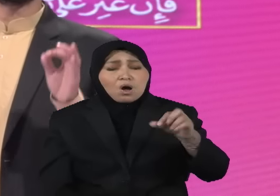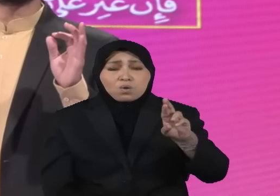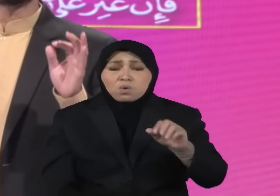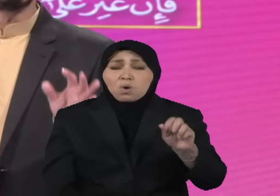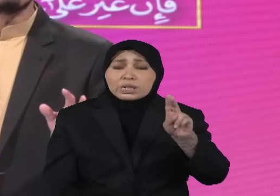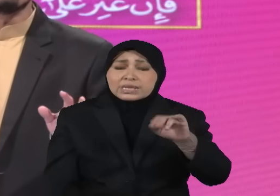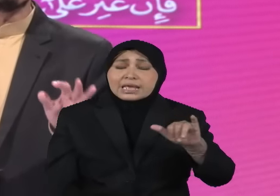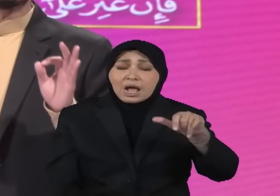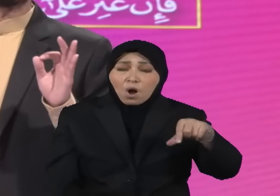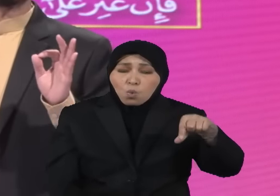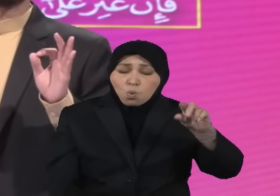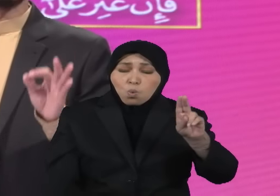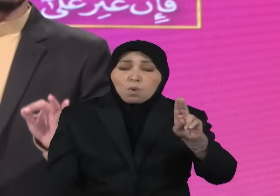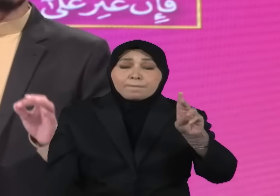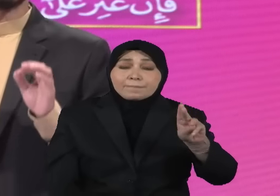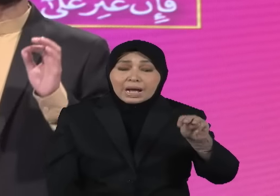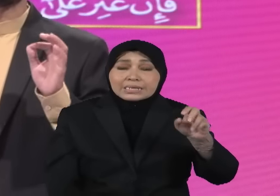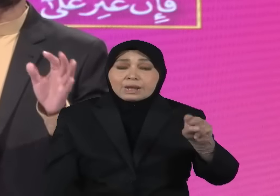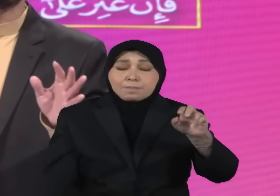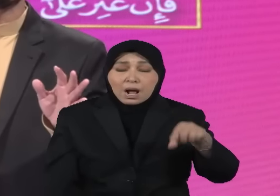Fa'akharani yaqumani